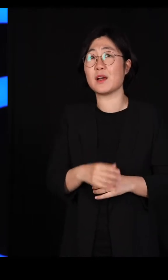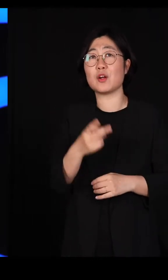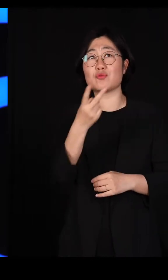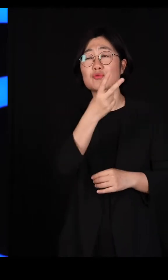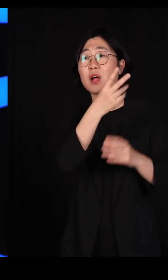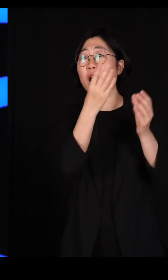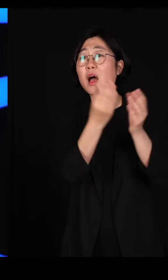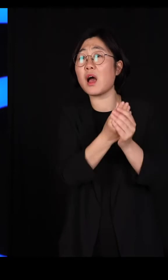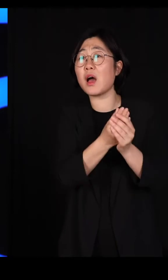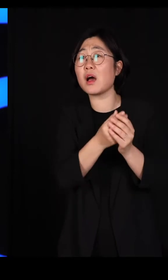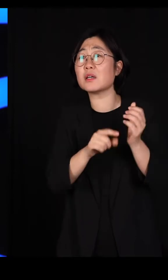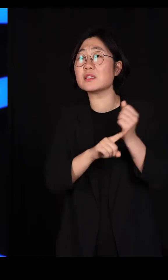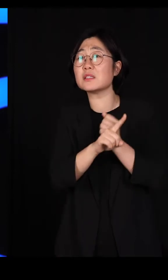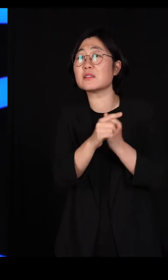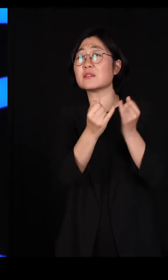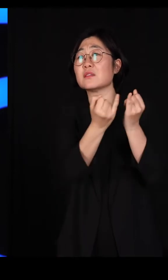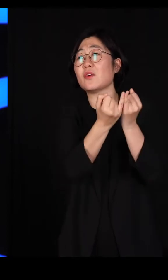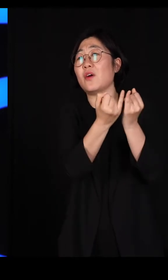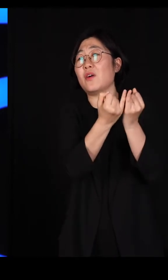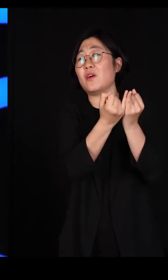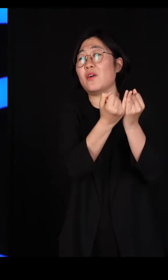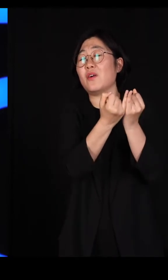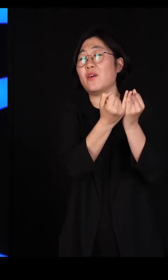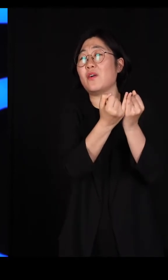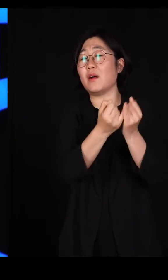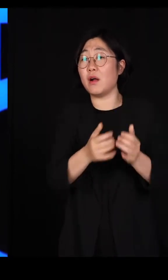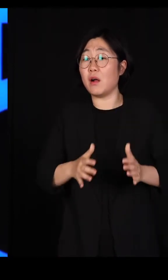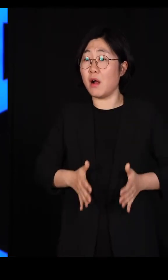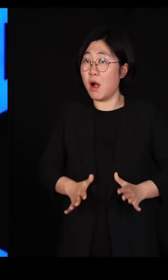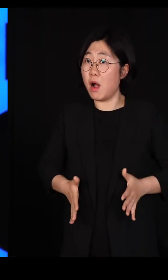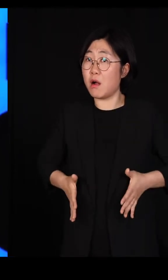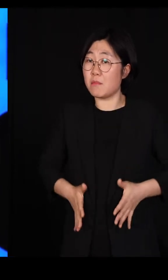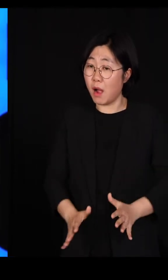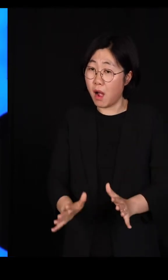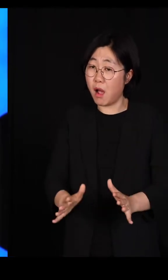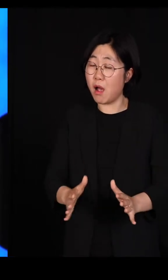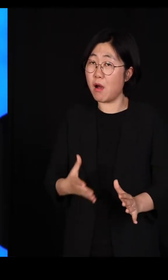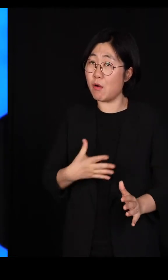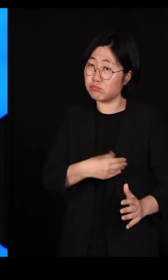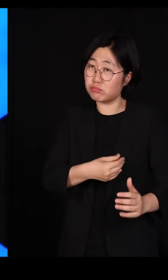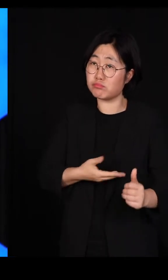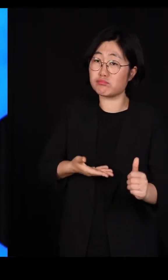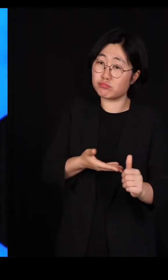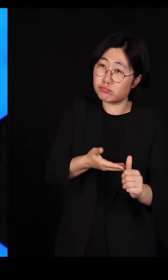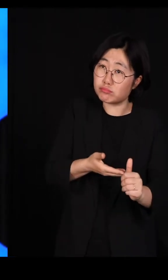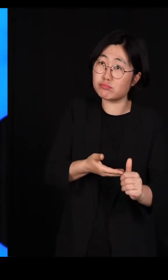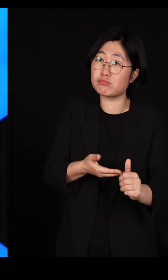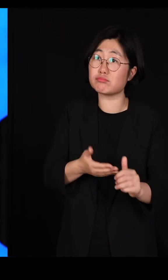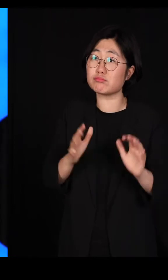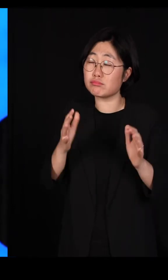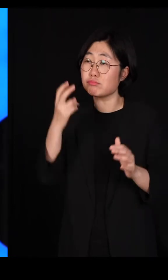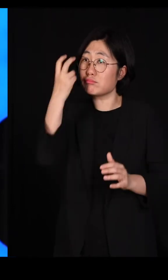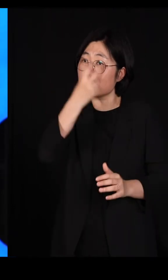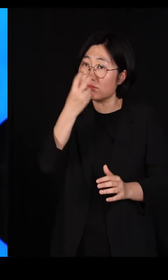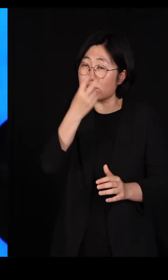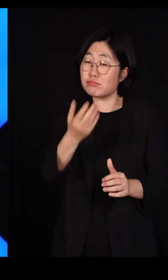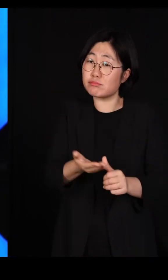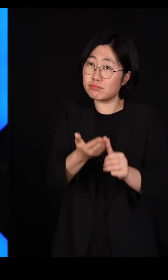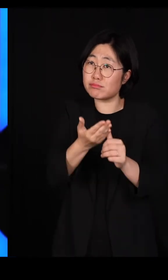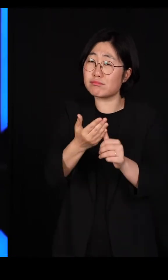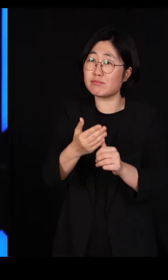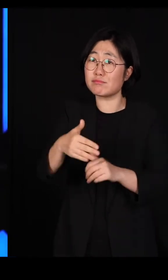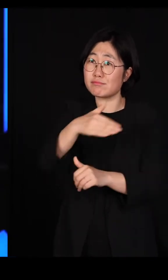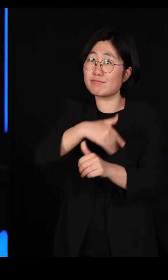다 모두 암컷으로서 인간 여성으로서 출산을 하고 젖을 먹이고 주로 자식을